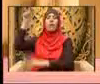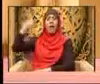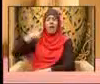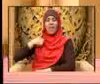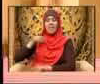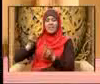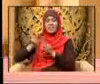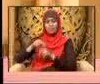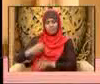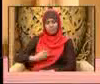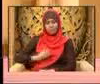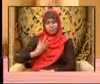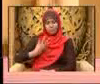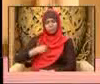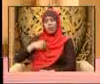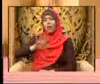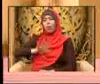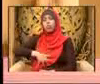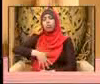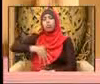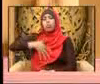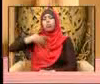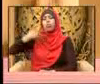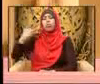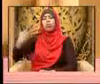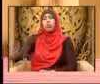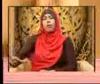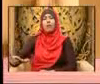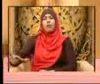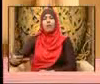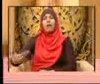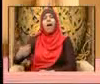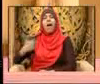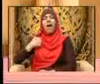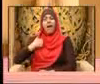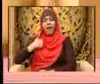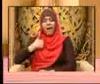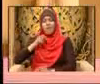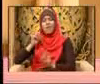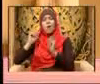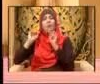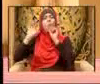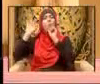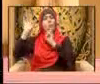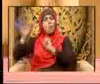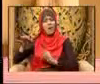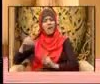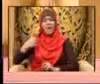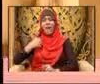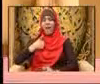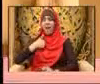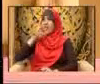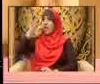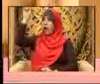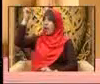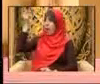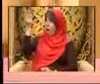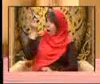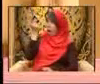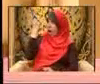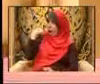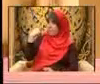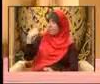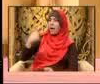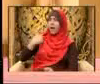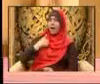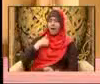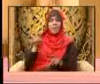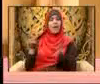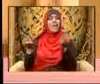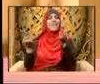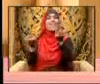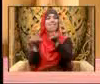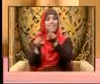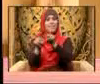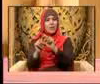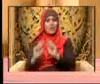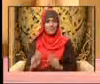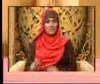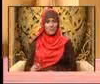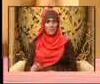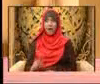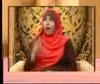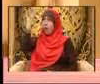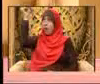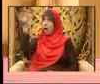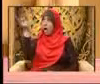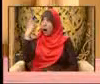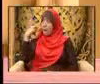أيضا أنه يريد أن يتشكل الشكل الذي يريده منه ربه سبحانه وتعالى، وفي الوقت الذي يبتغيه